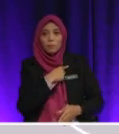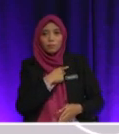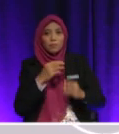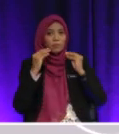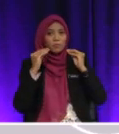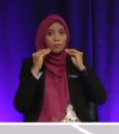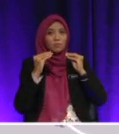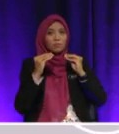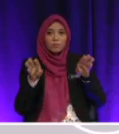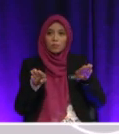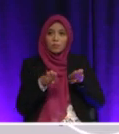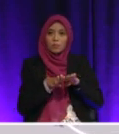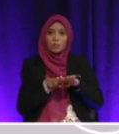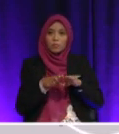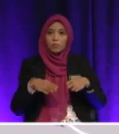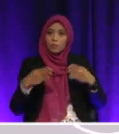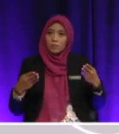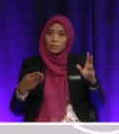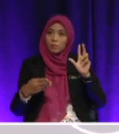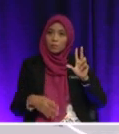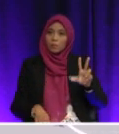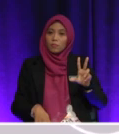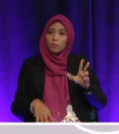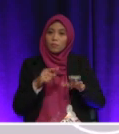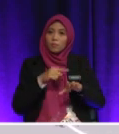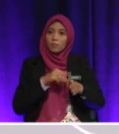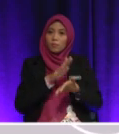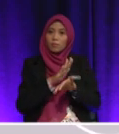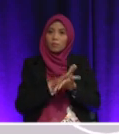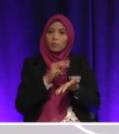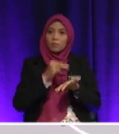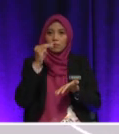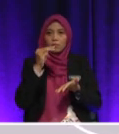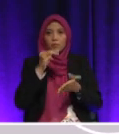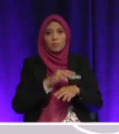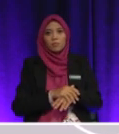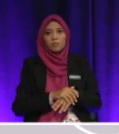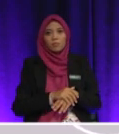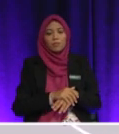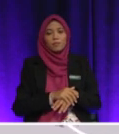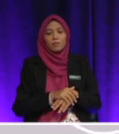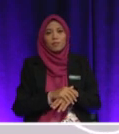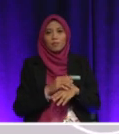diacak sebagai bahasa ketiga di sekolah denda yang di Sekolah Menengah tidak diberi perhatian tepat